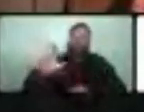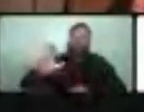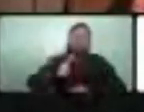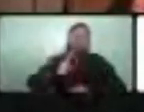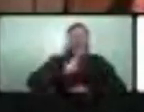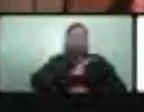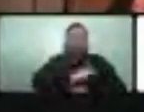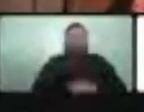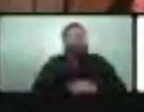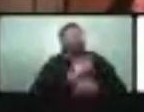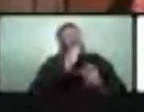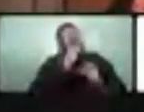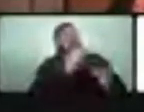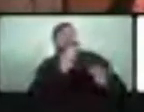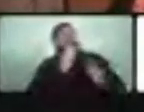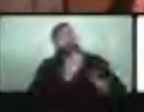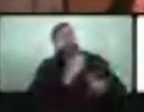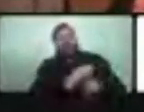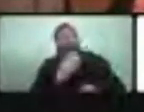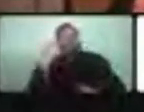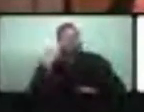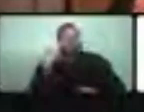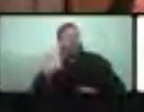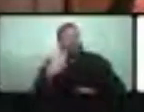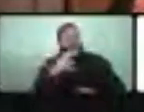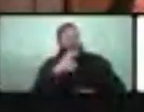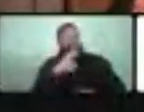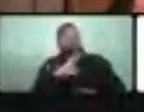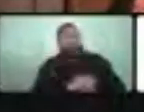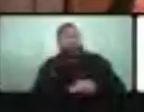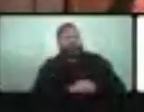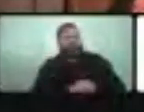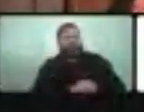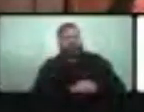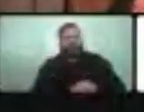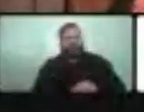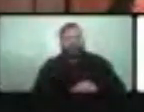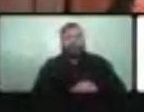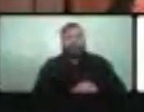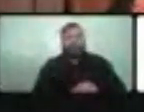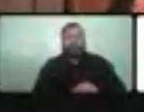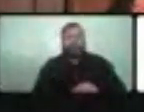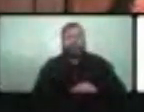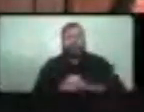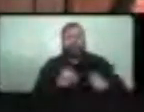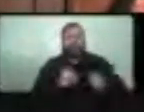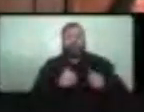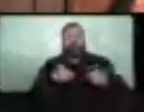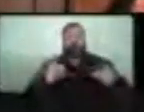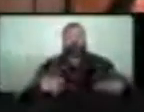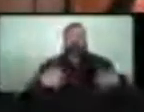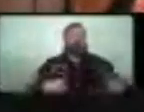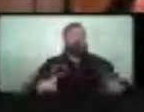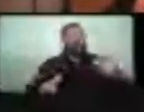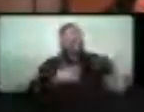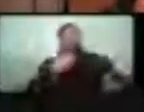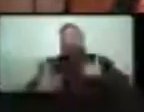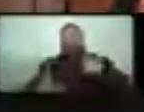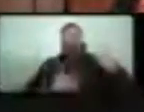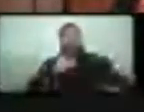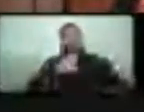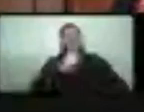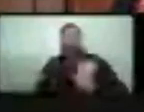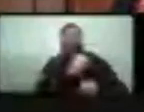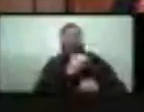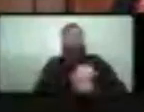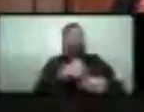atakuwa na maswali, lakini mwana body Craig, tafadhali enda kwanza, uliza swali lako kwanza. Nina furaha sana